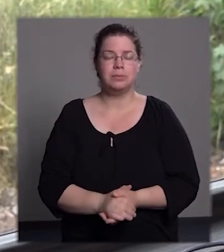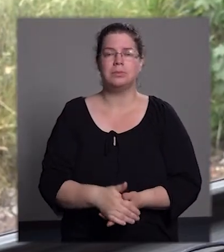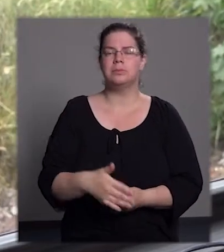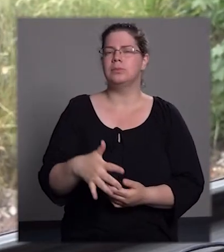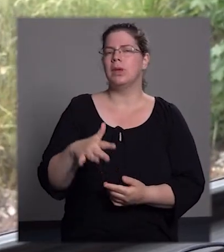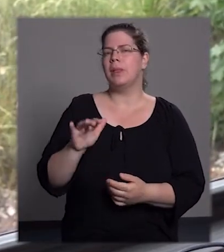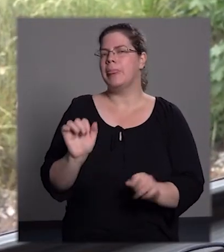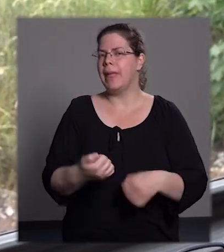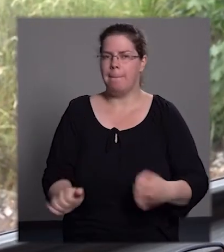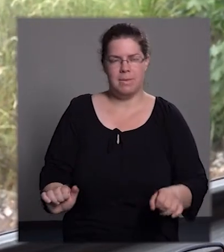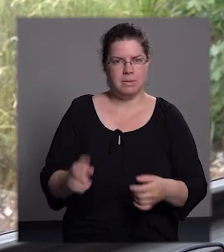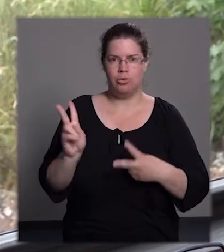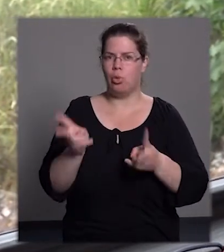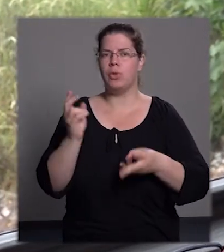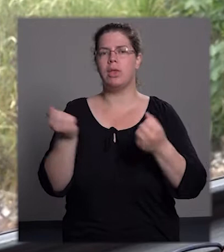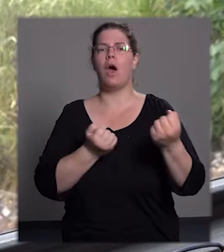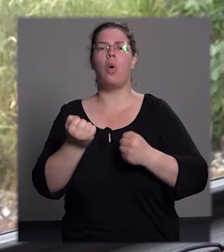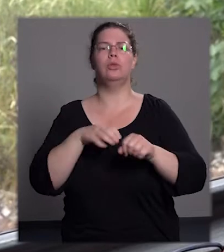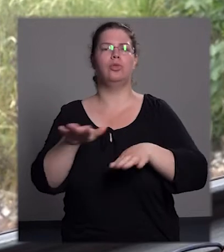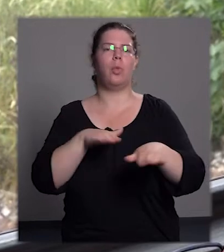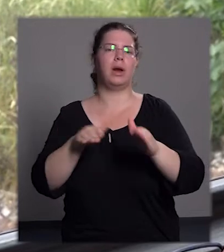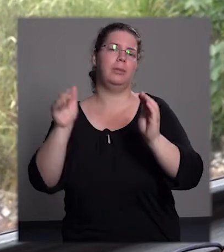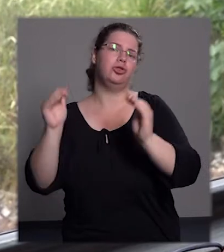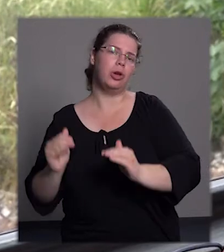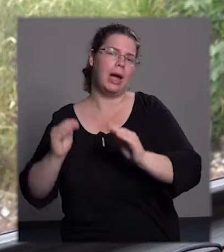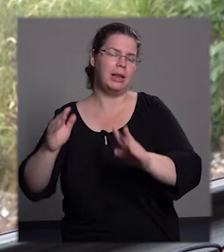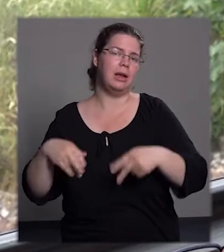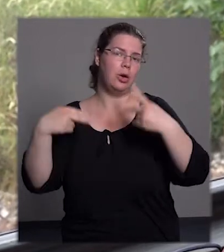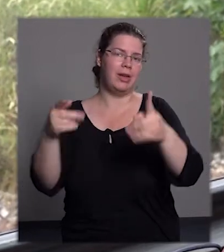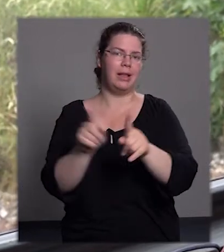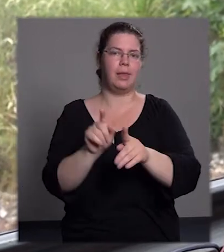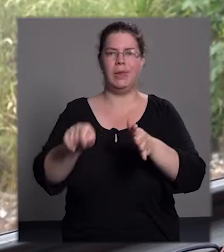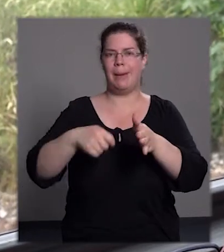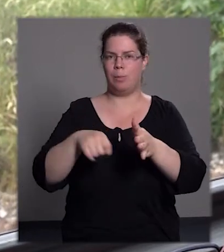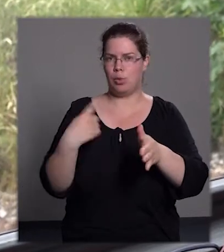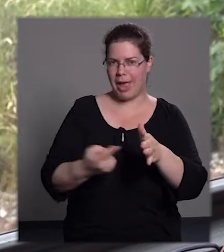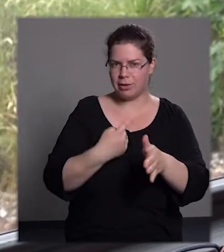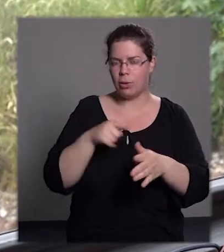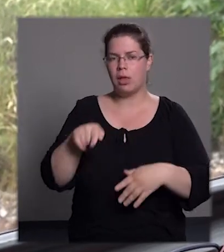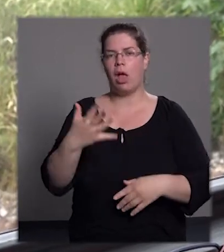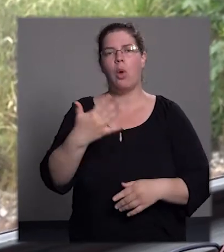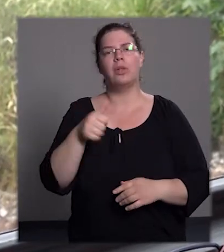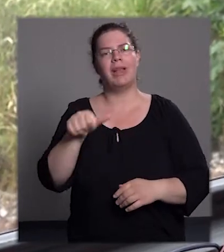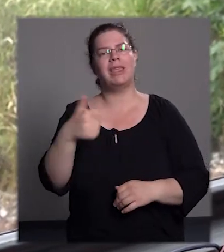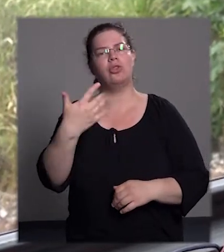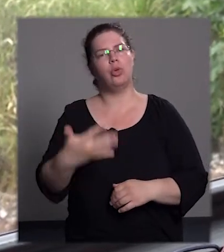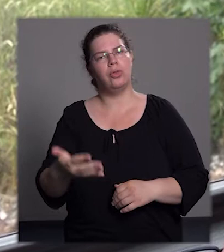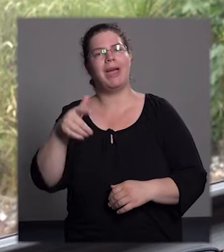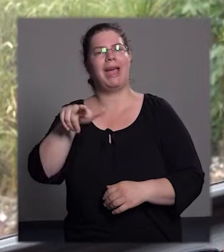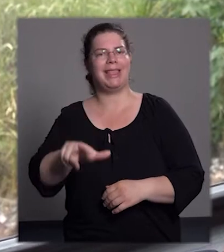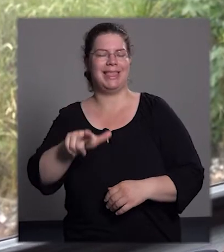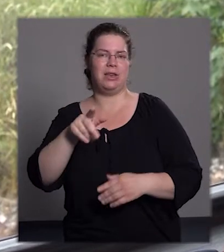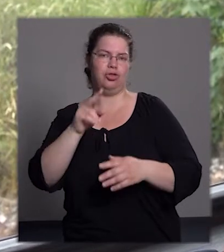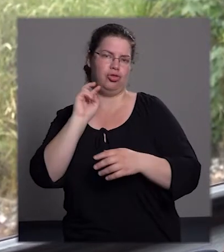Nem biztos, hogy az autós forgalmat csökkenteni a következő ilyen projektünk, az az 51-es, 52-es villamos,